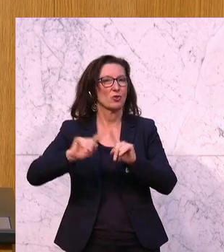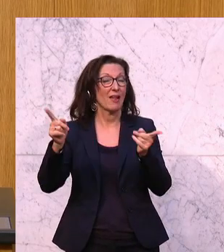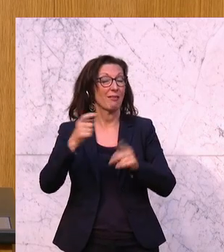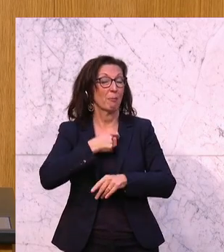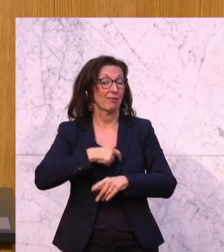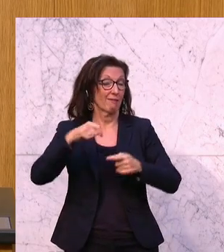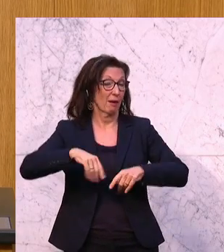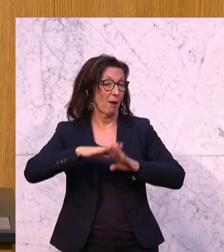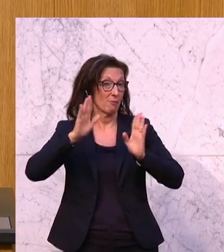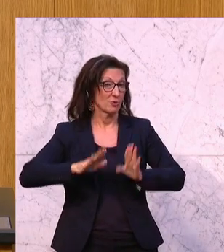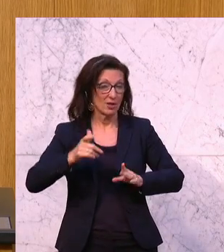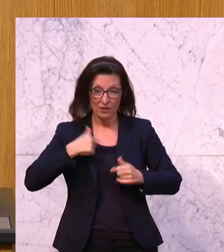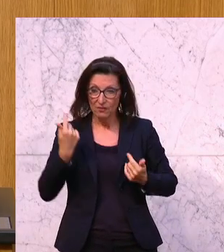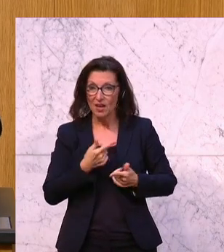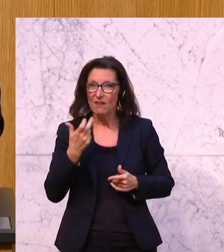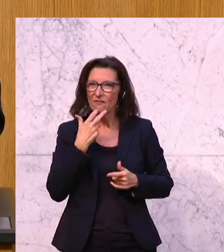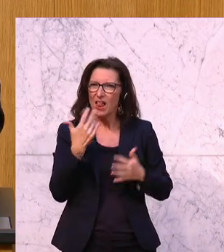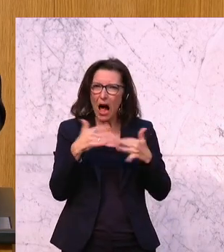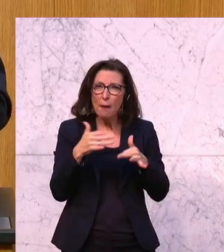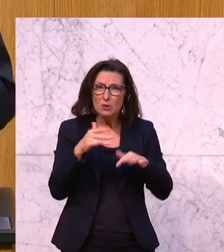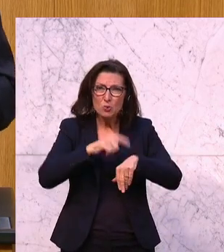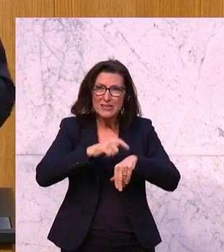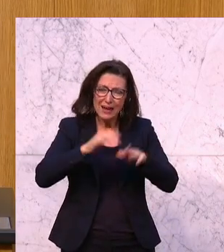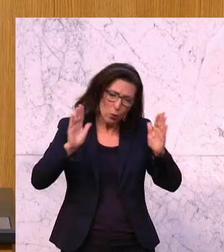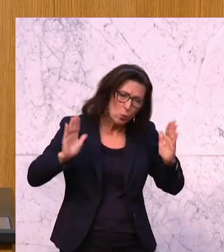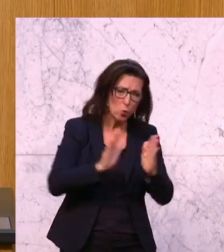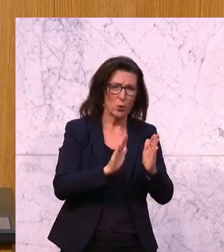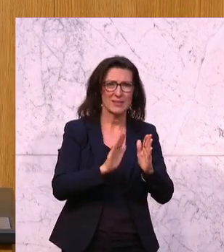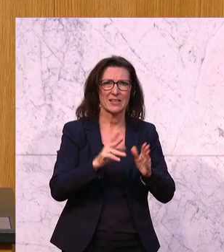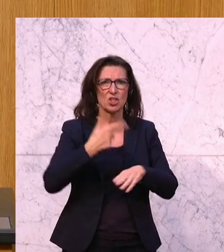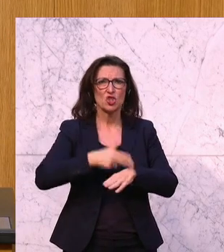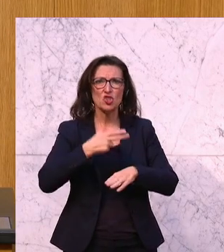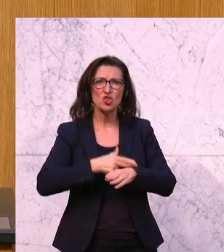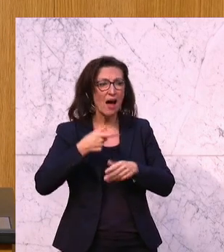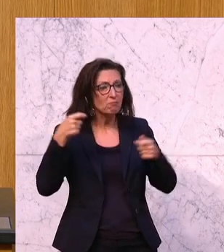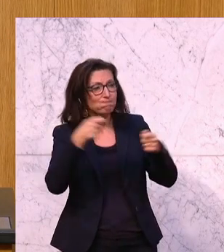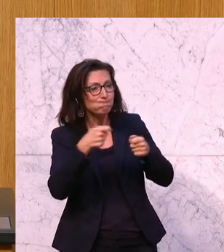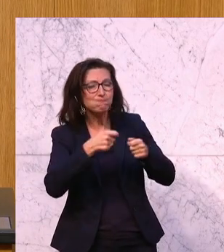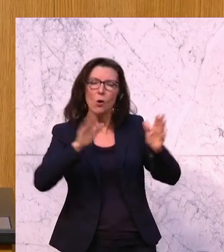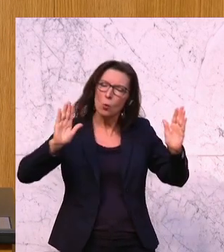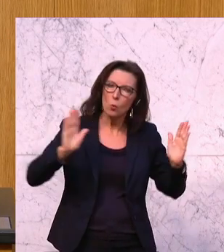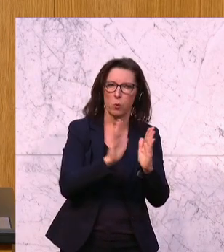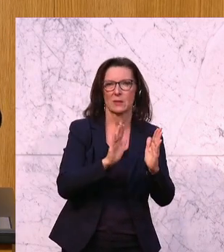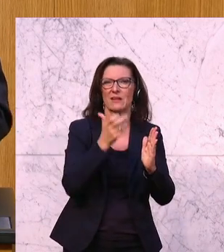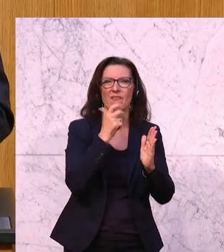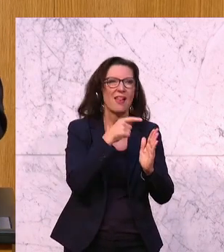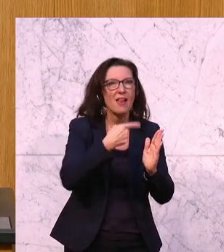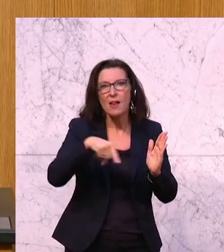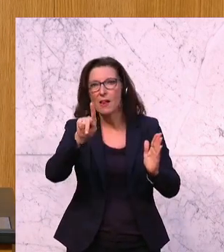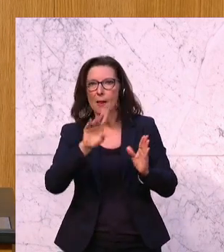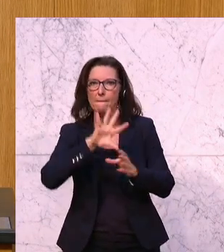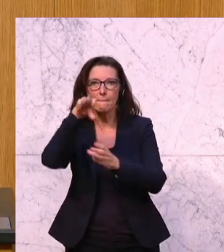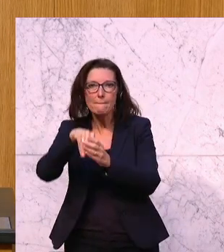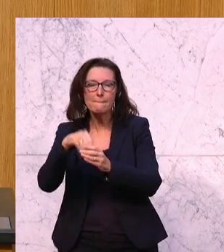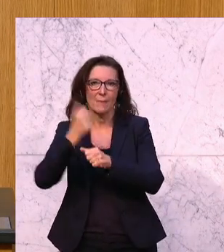wollen natürlich, dass die Menschen so kurz wie möglich nur arbeitslos sind und die Hilfe des Staates in Anspruch nehmen. Wir wollen, dass die Menschen natürlich auch wieder in Beschäftigung kommen. Und